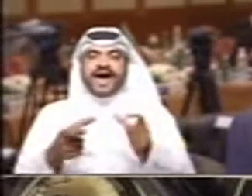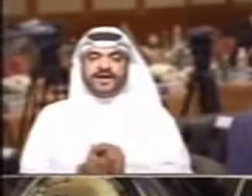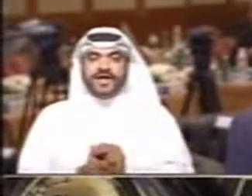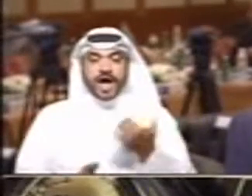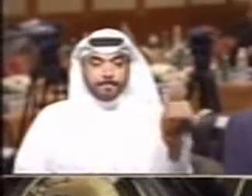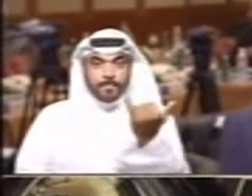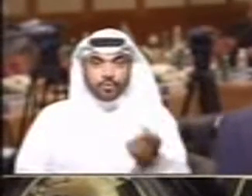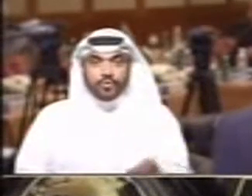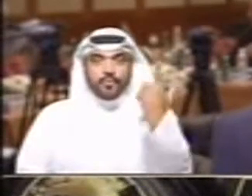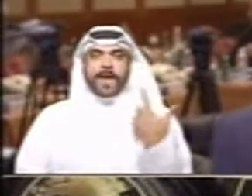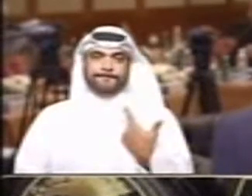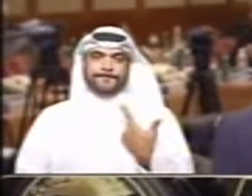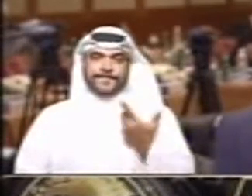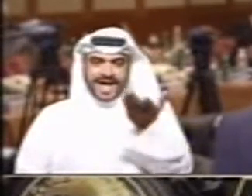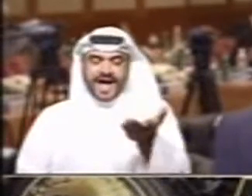هام جدا،